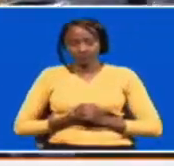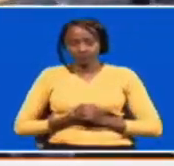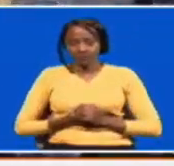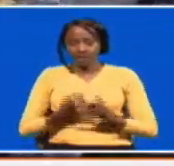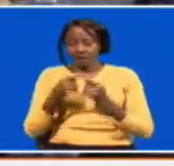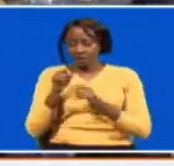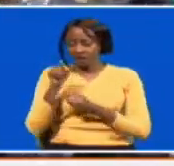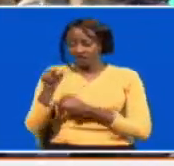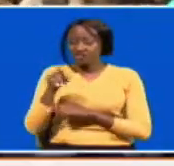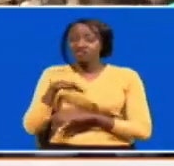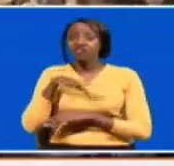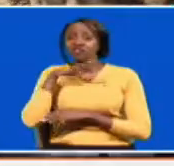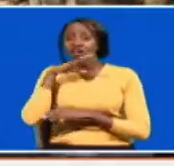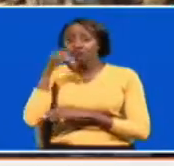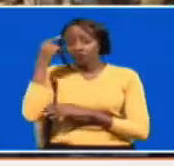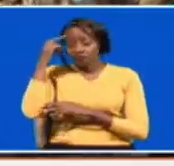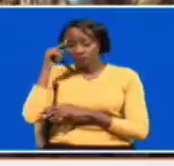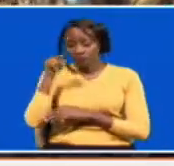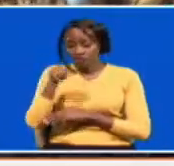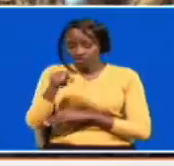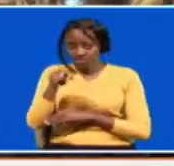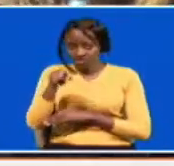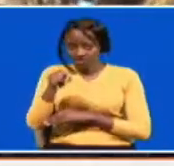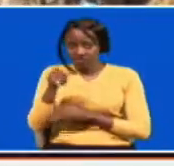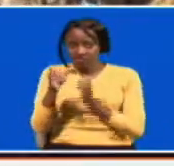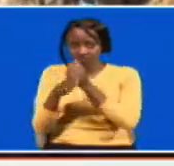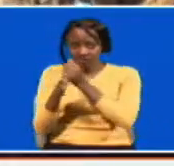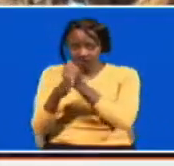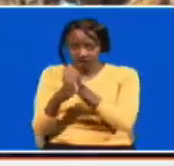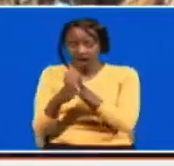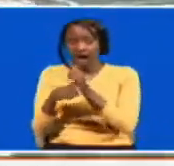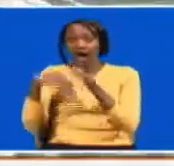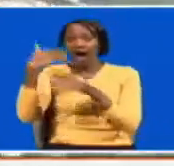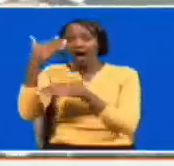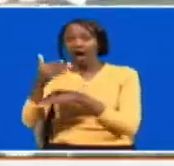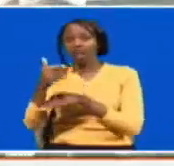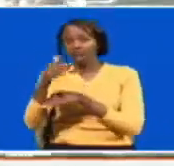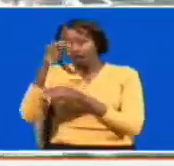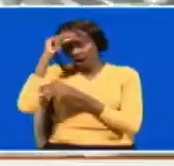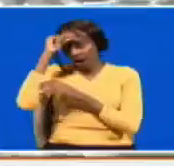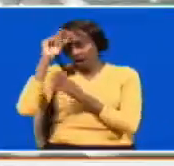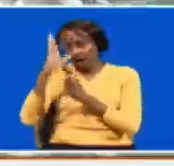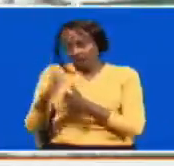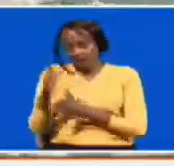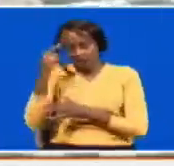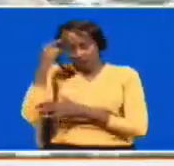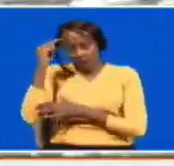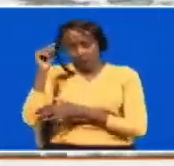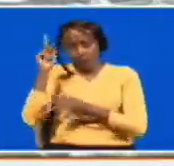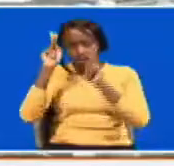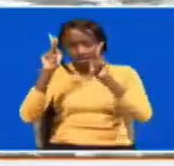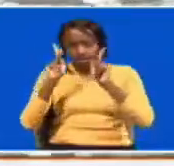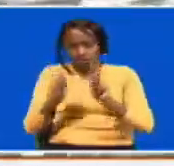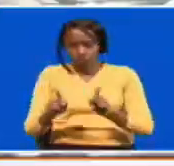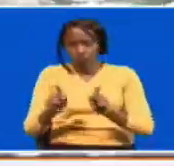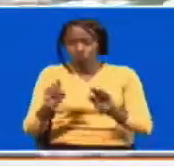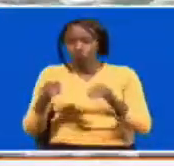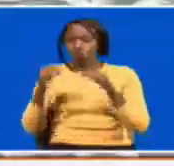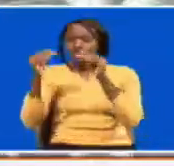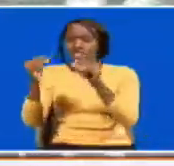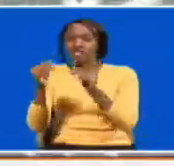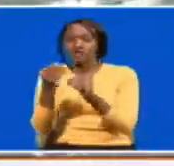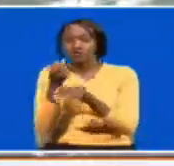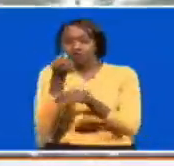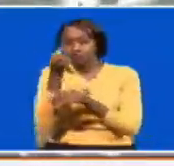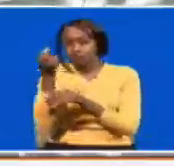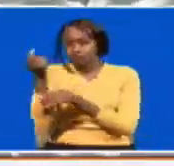Vifo vya samaki hao vinajiri wiki moja tu baada ya gavana wa Kisumu Profesa Anyang Nyong'o kuanza kuwasambazia wa samaki wadogo